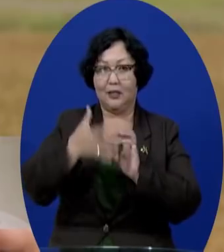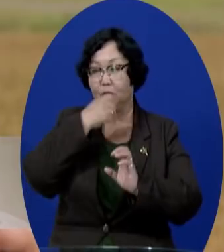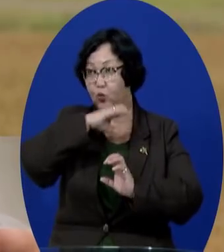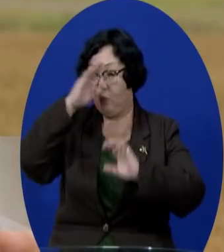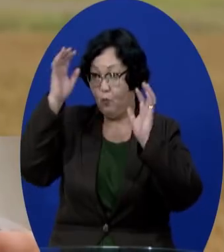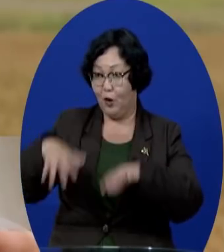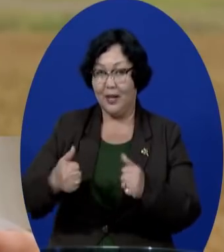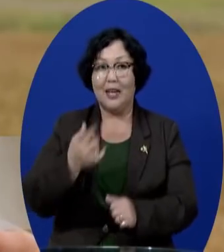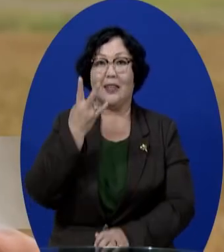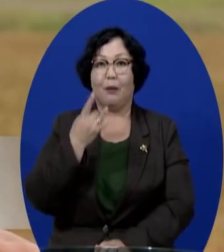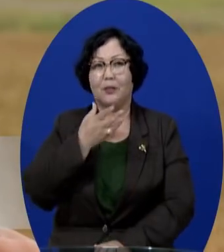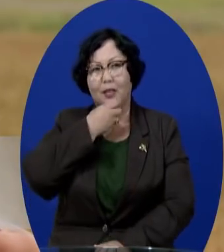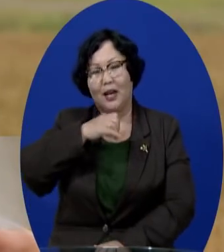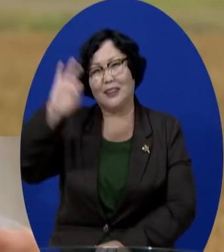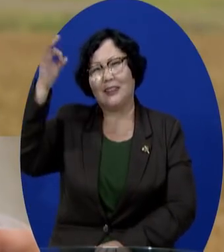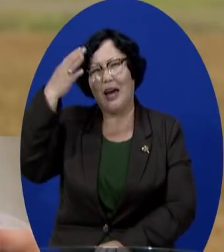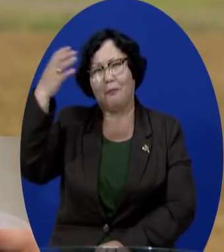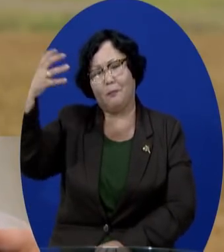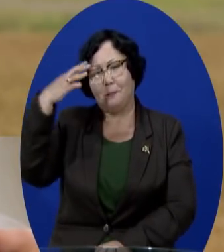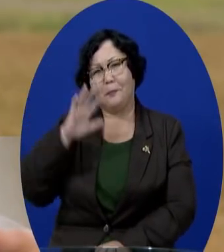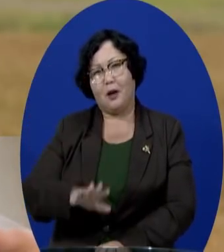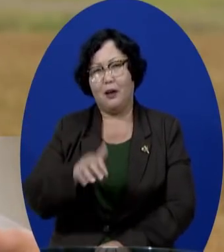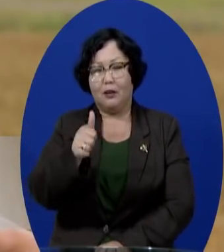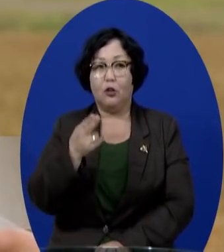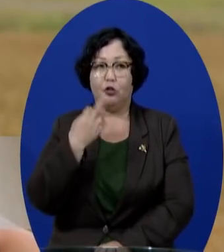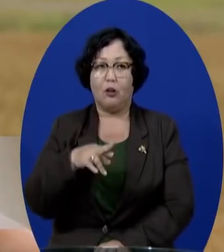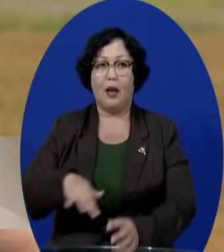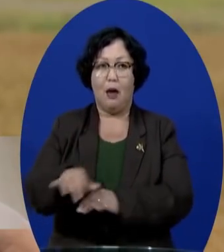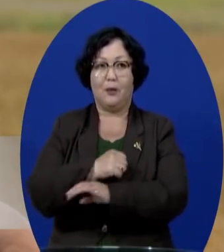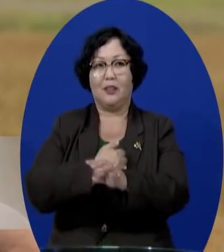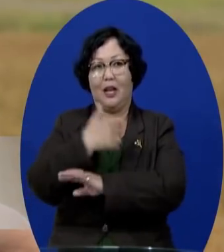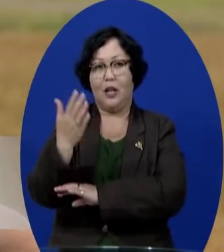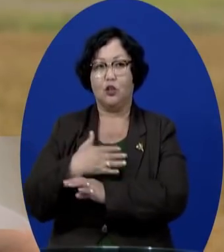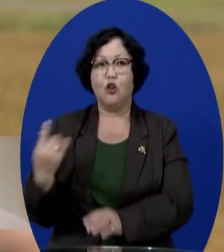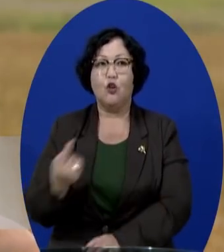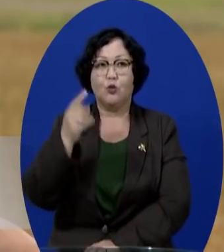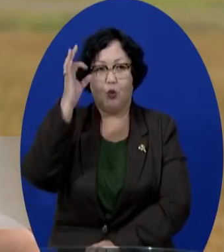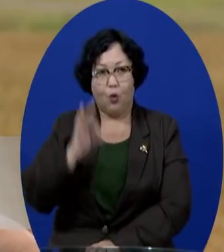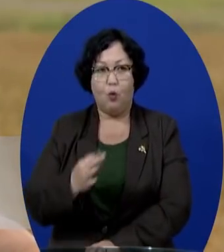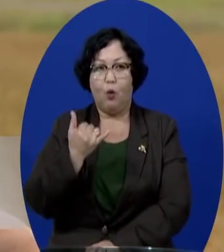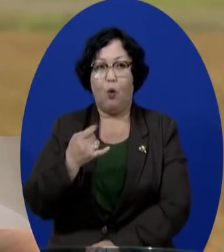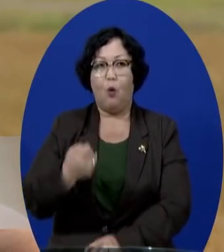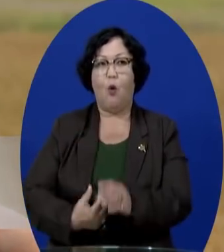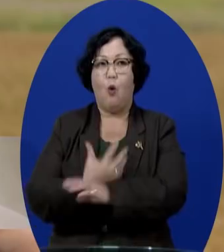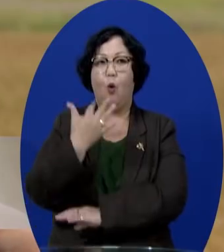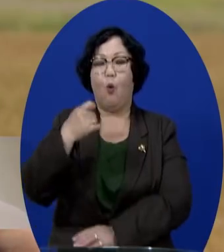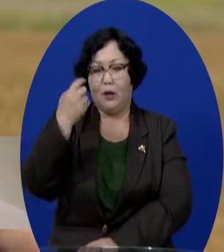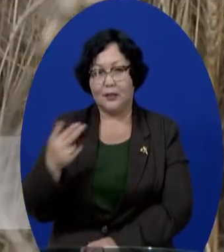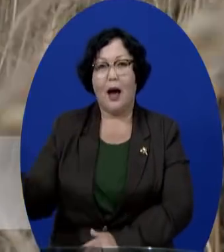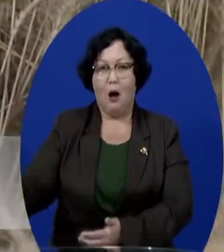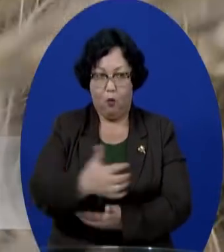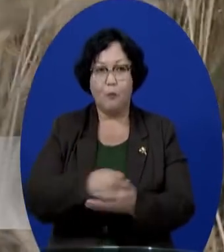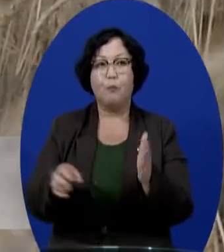намр бас одоо сайхан налгар намр бол дорнтын тариаланчд одоо бас өндөр ургац авах одоо боломжтой харагдаж